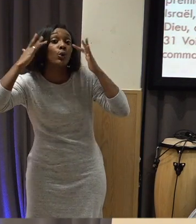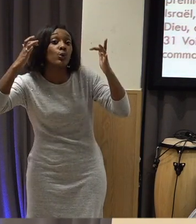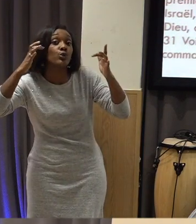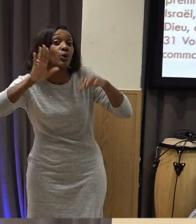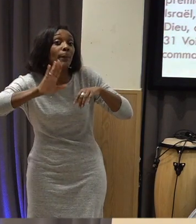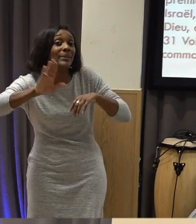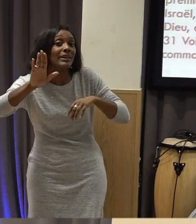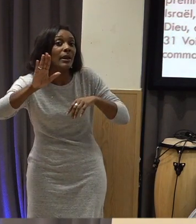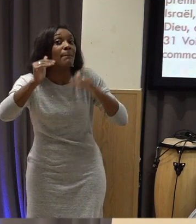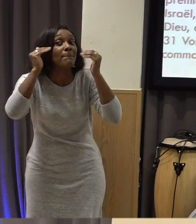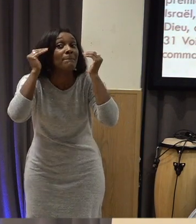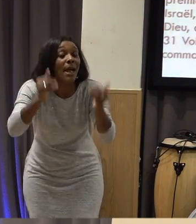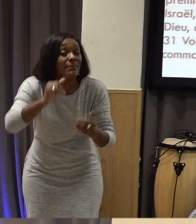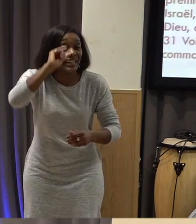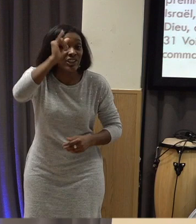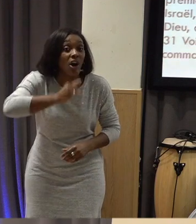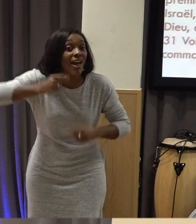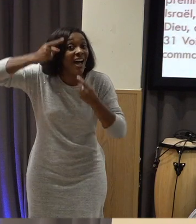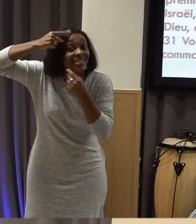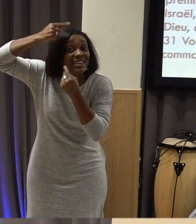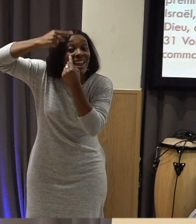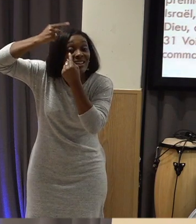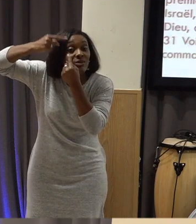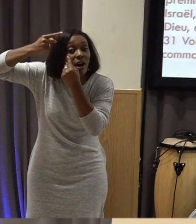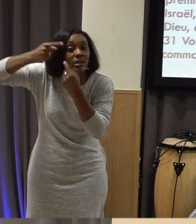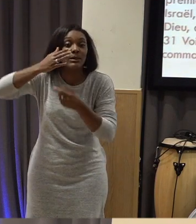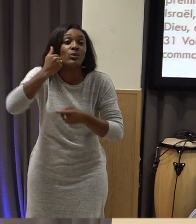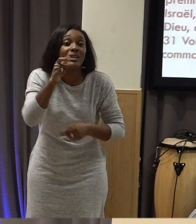même intellectuelles. Et c'est là qu'on parle d'idéologie.